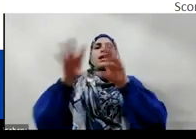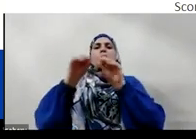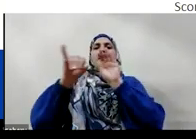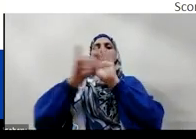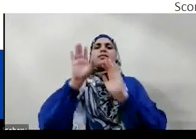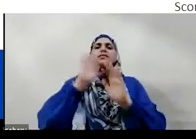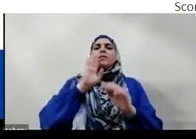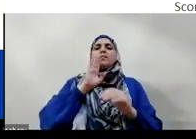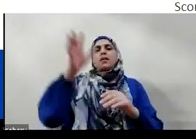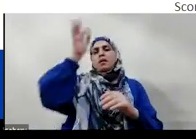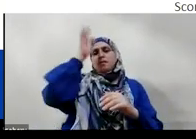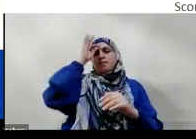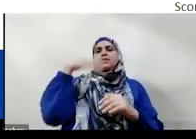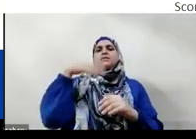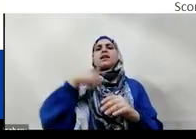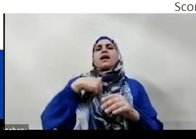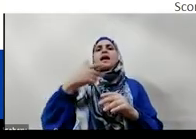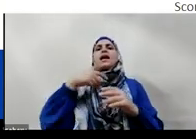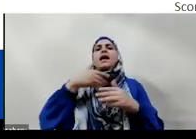أنا هقدم على الدكتوراه،